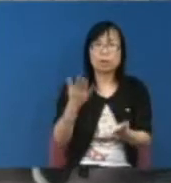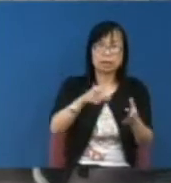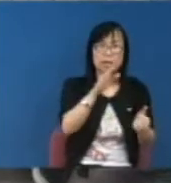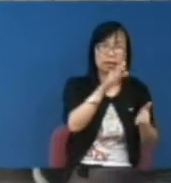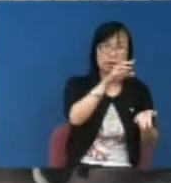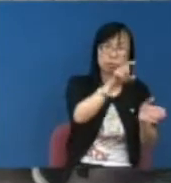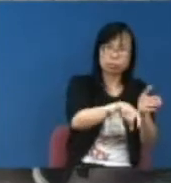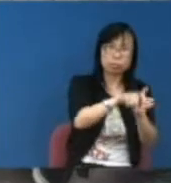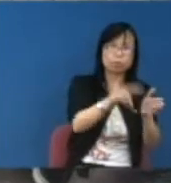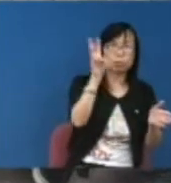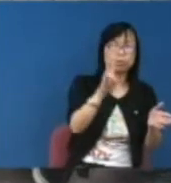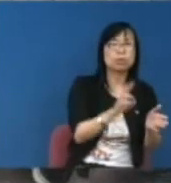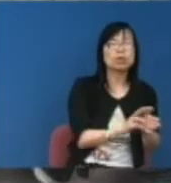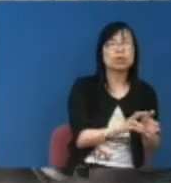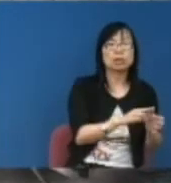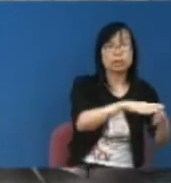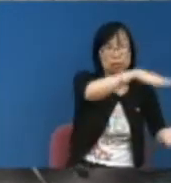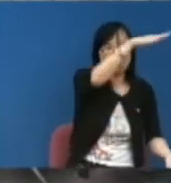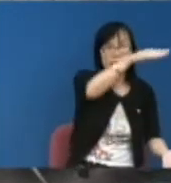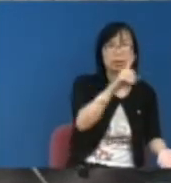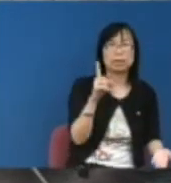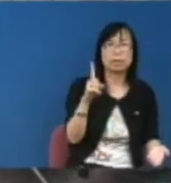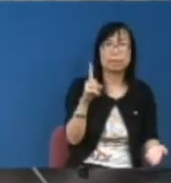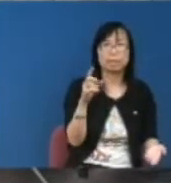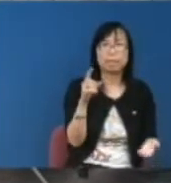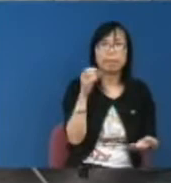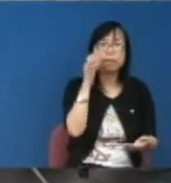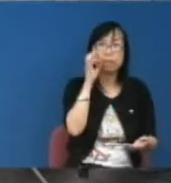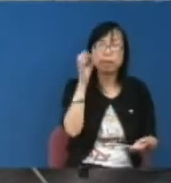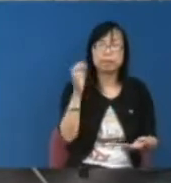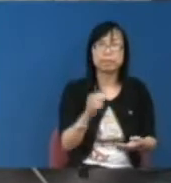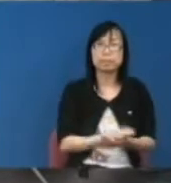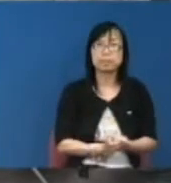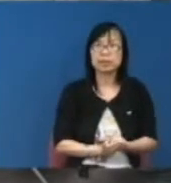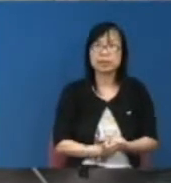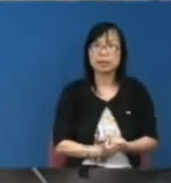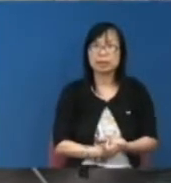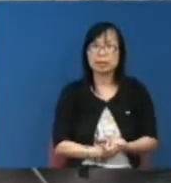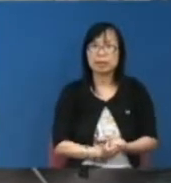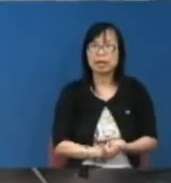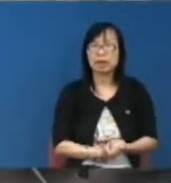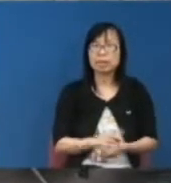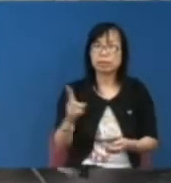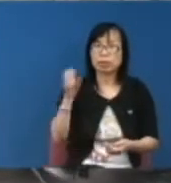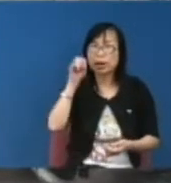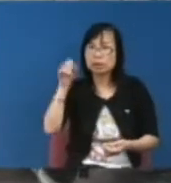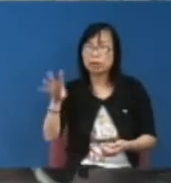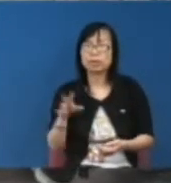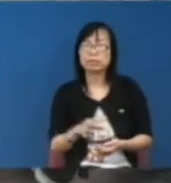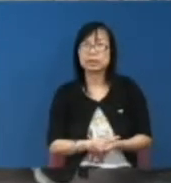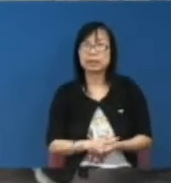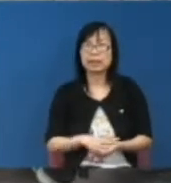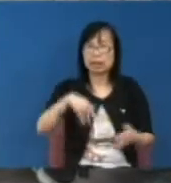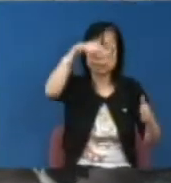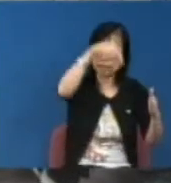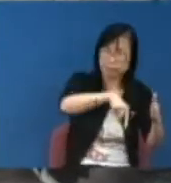都係大概一立方米啦嚇。咁變咗都好經濟實惠喎。 同埋都幾實。 佢而家講緊話喺地下